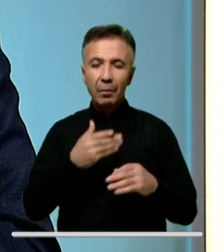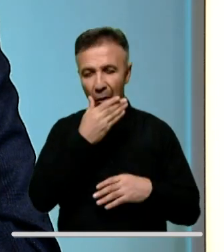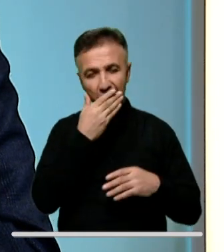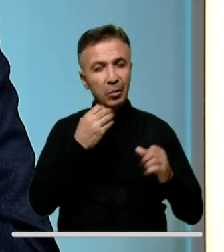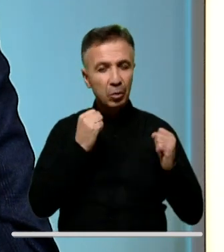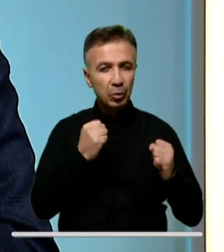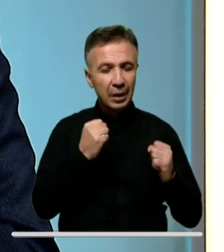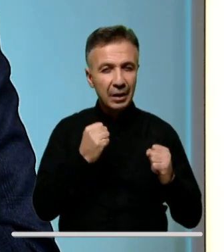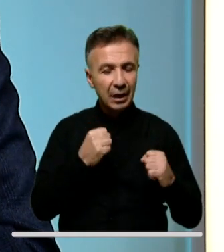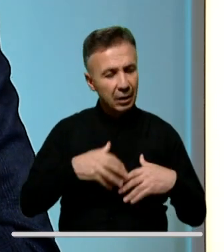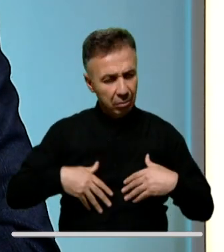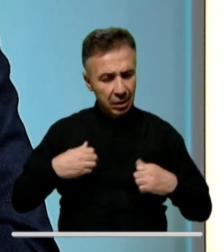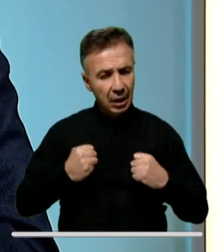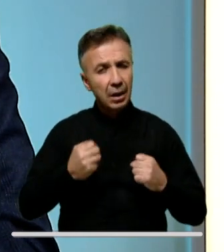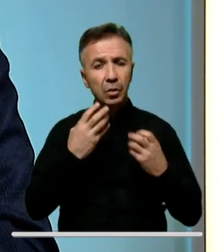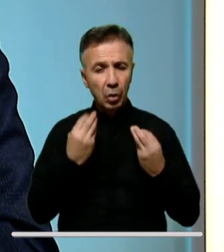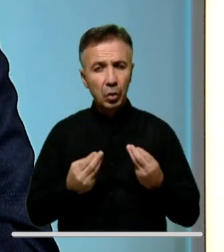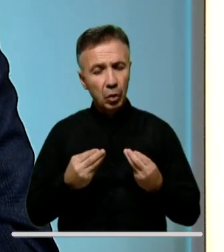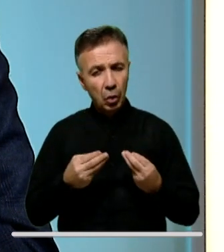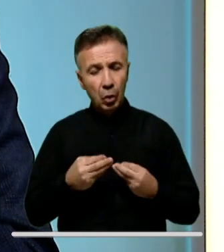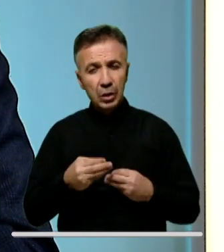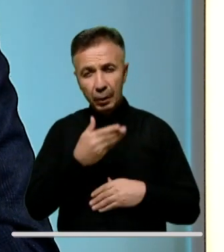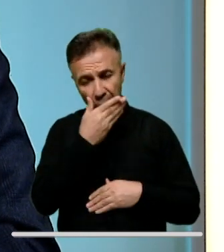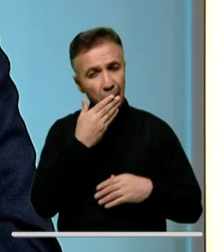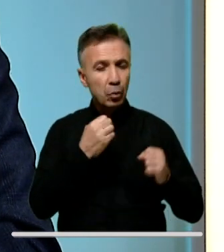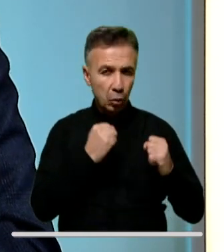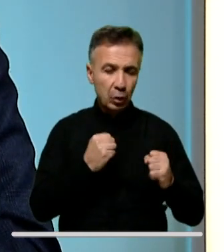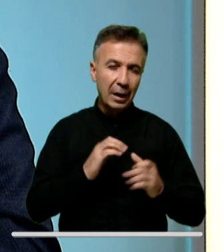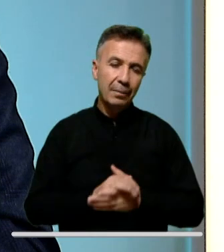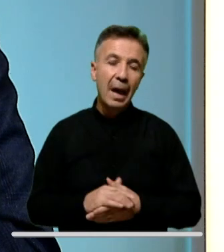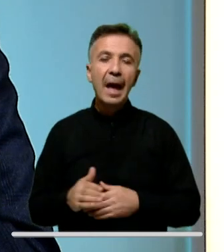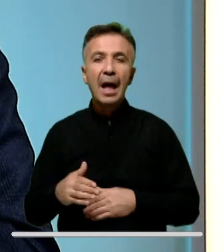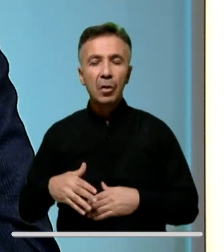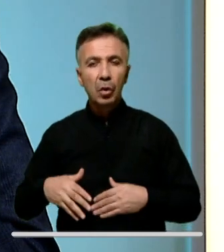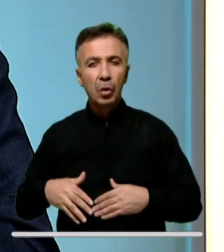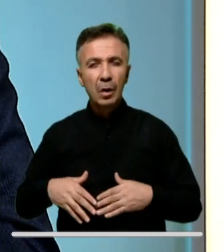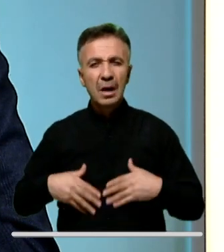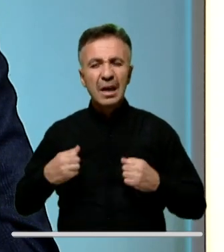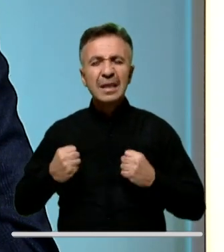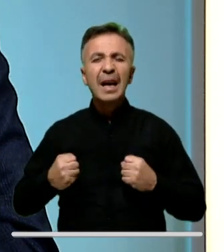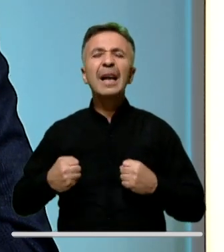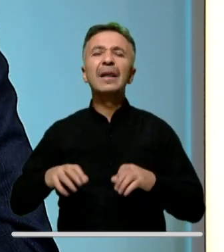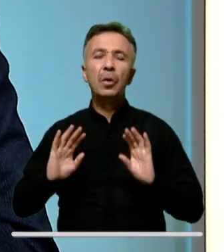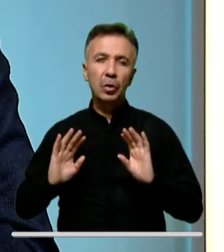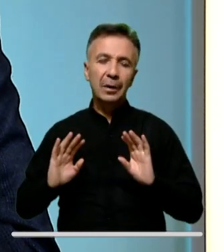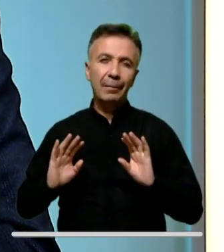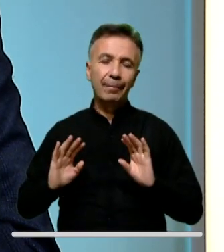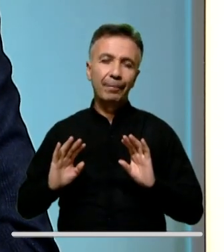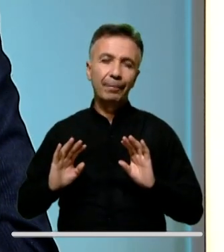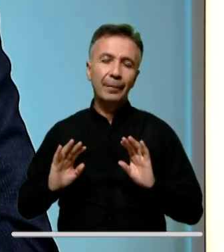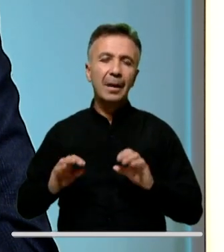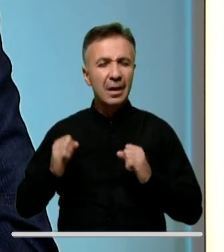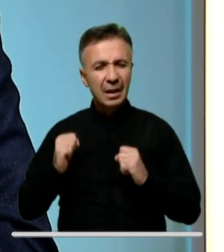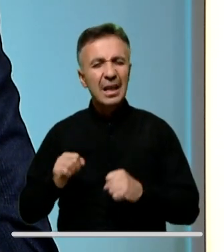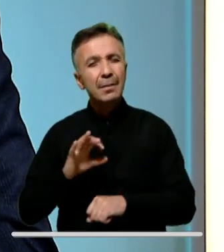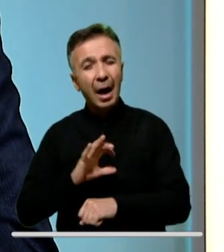tutacak sıhhati verir o zaman oruçlarını tutar eğer o sıhhate kazanamazsa sıhhati kazanamazsa kalıcı